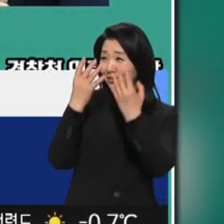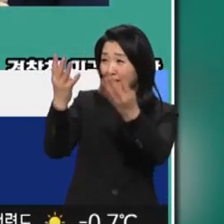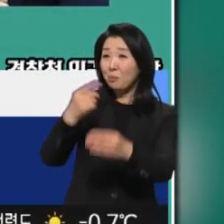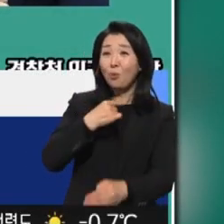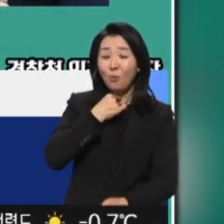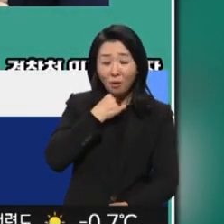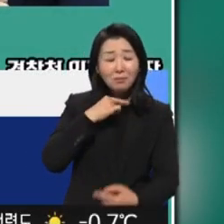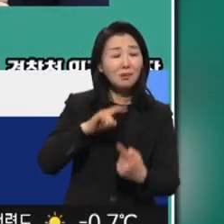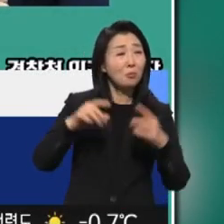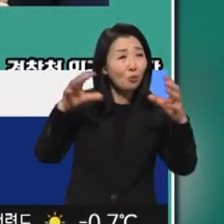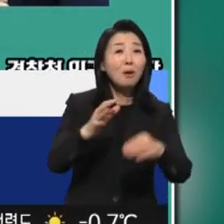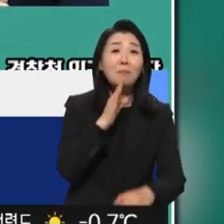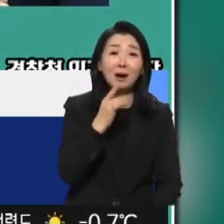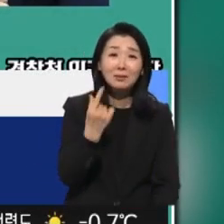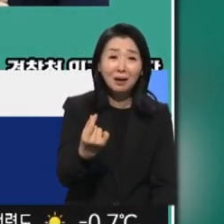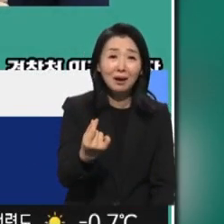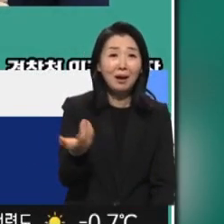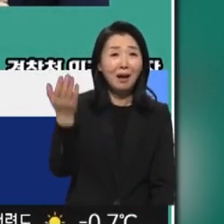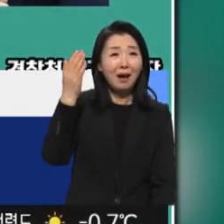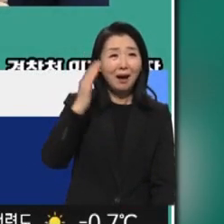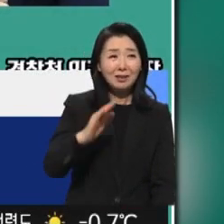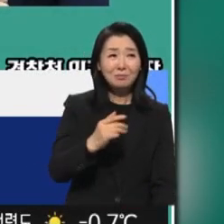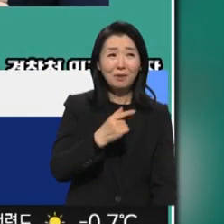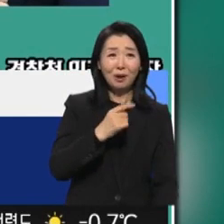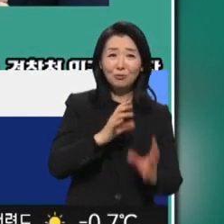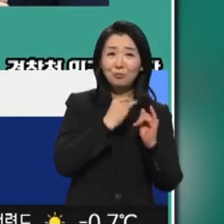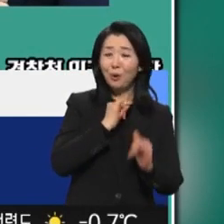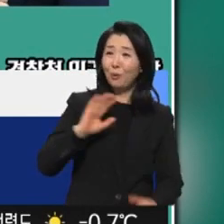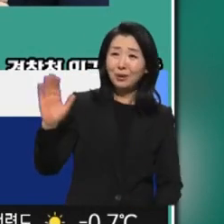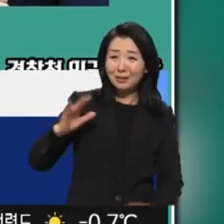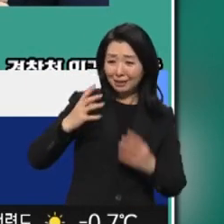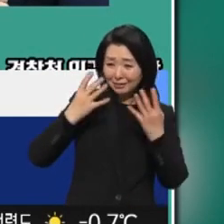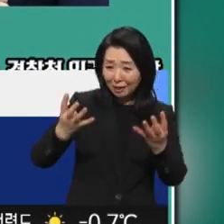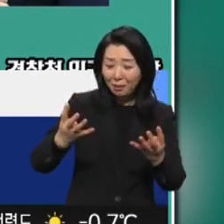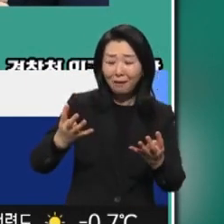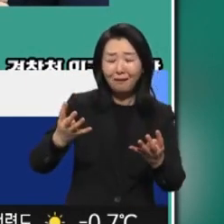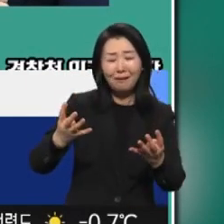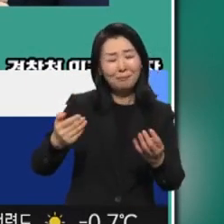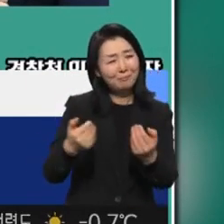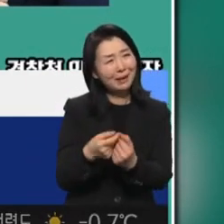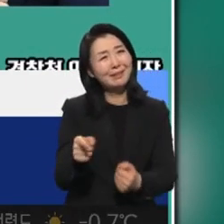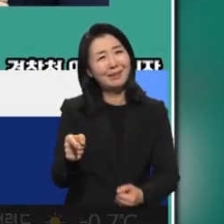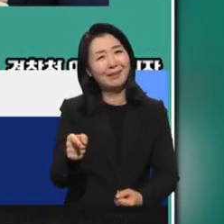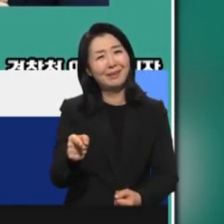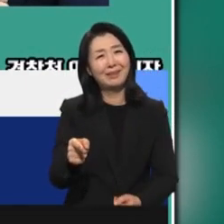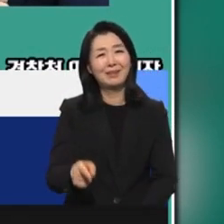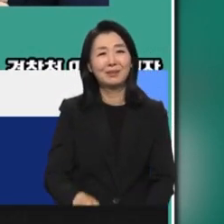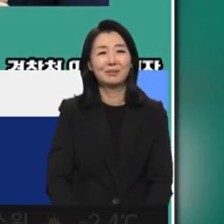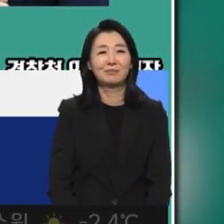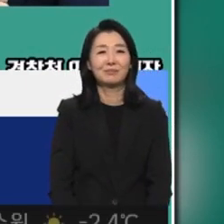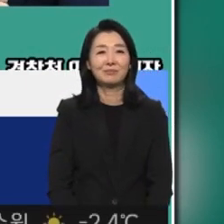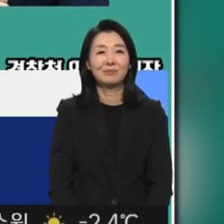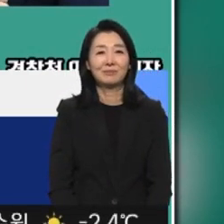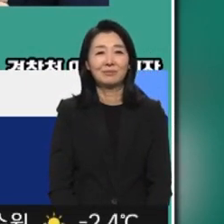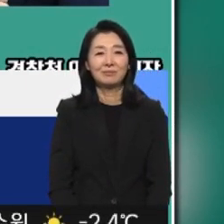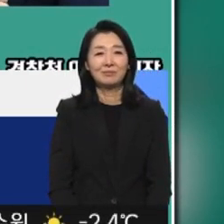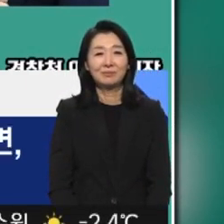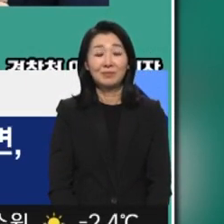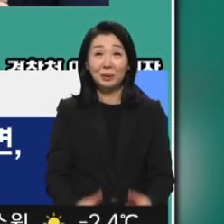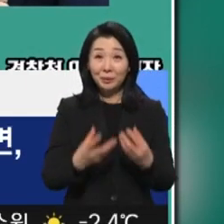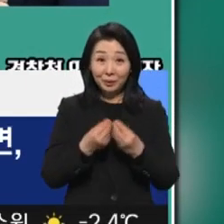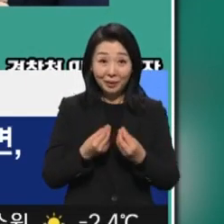한다면 그렇겠죠. 아. 그런데 그렇지 않다면 예. 이건 오히려 역효과가 될 수 있을 겁니다. 알겠습니다. 예를